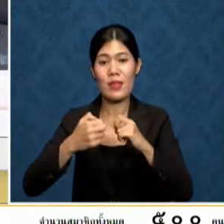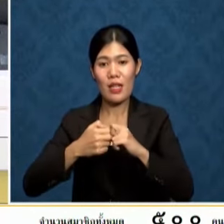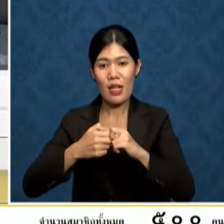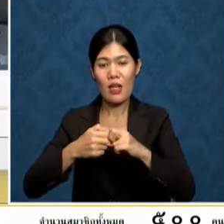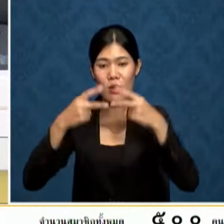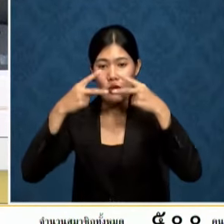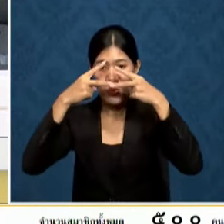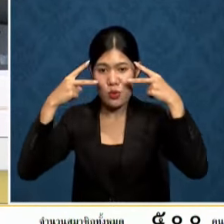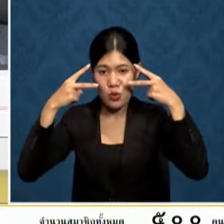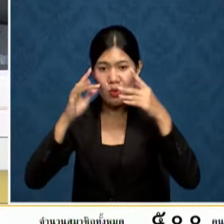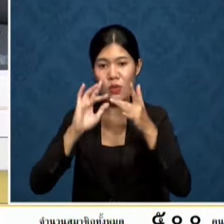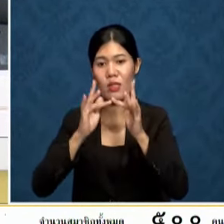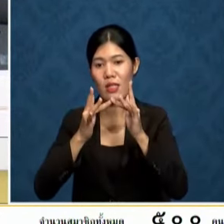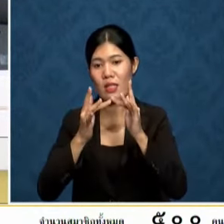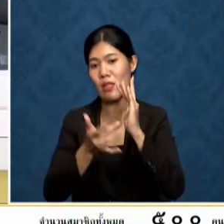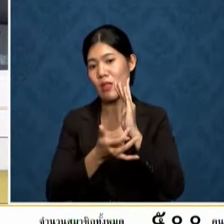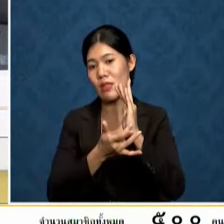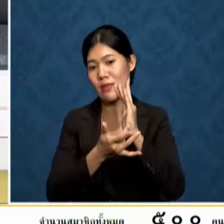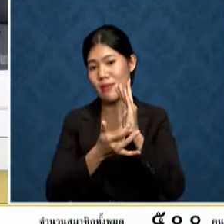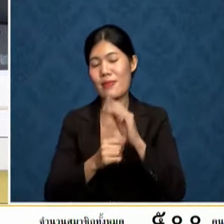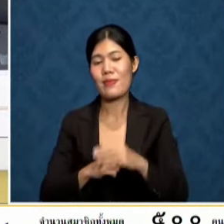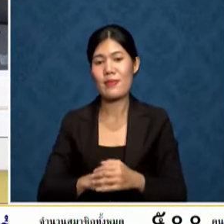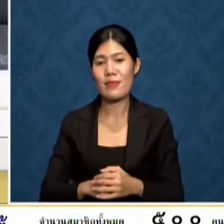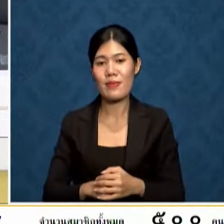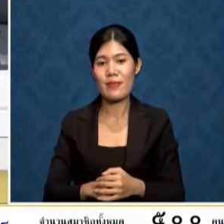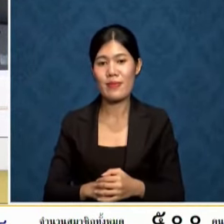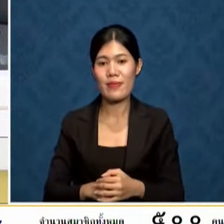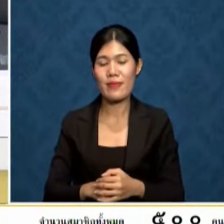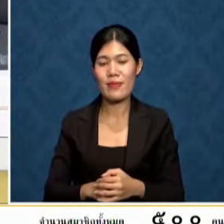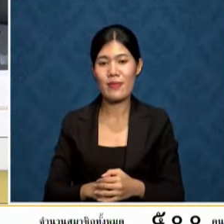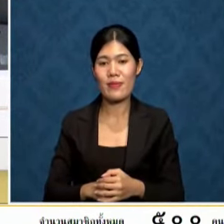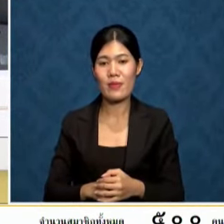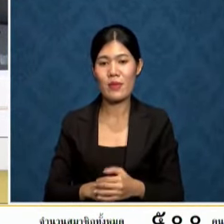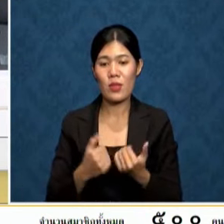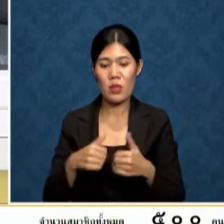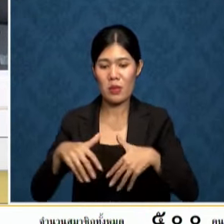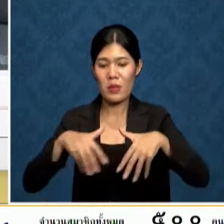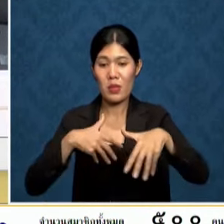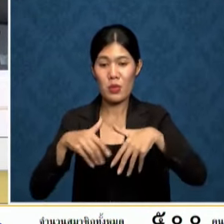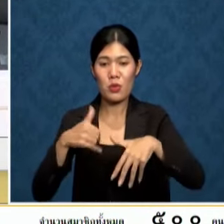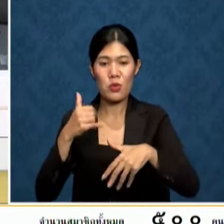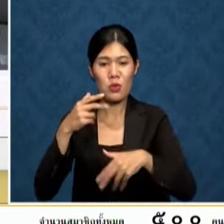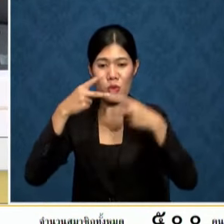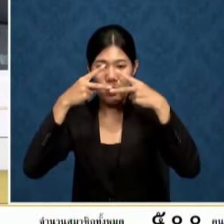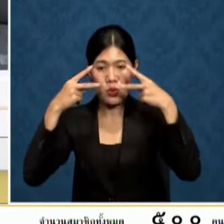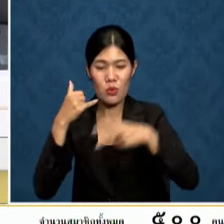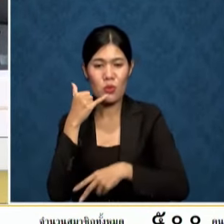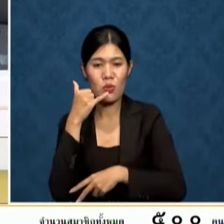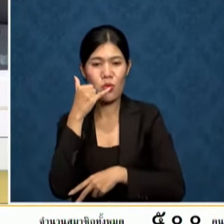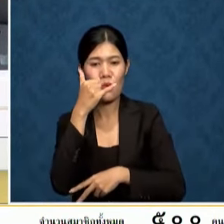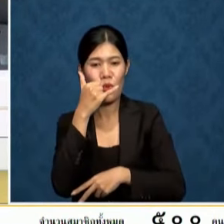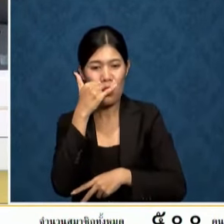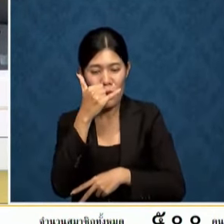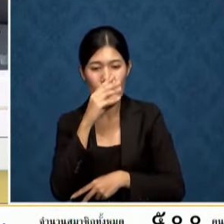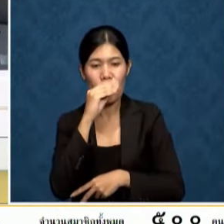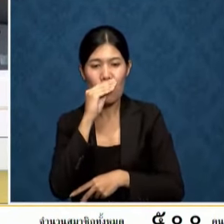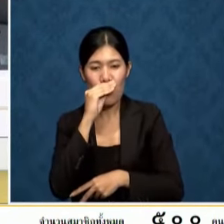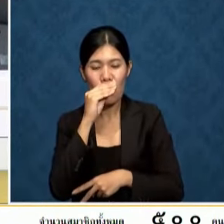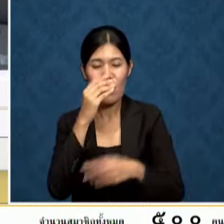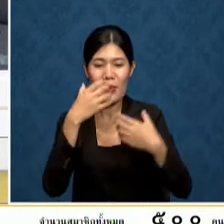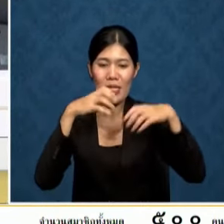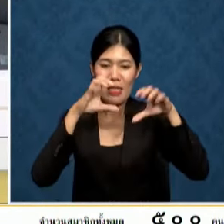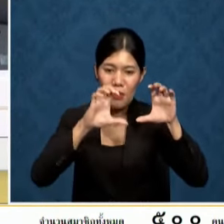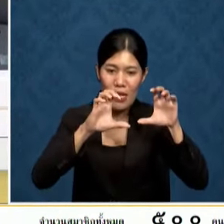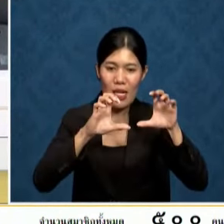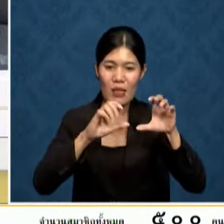กันครับเรามีประชาชนจำนวนมากนะครับในปัจจุบันที่ถูกติดต่อไปแล้วก็อ้างว่าเป็นหน่วยงานของรัฐบ้างเป็นอะไรบ้างสุด